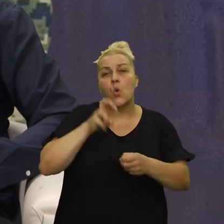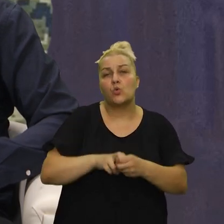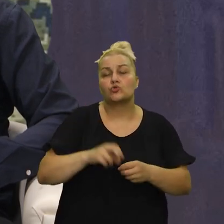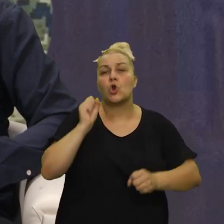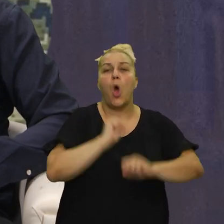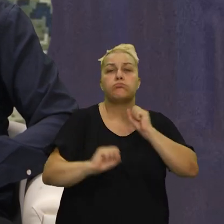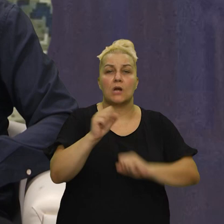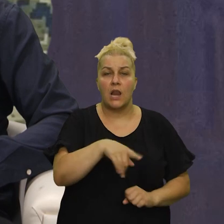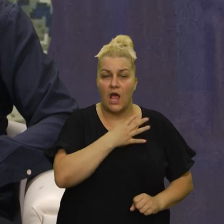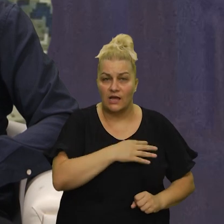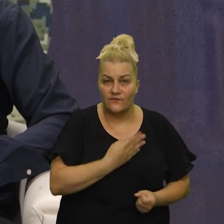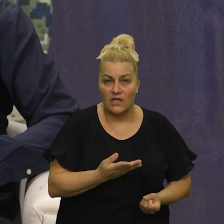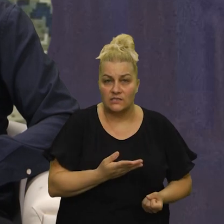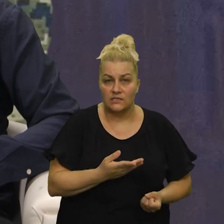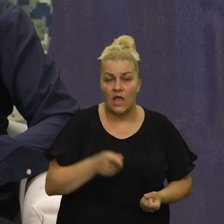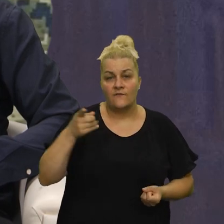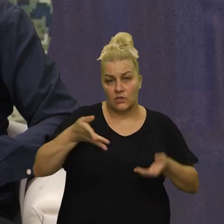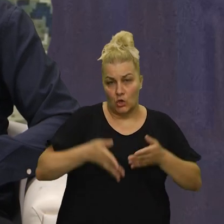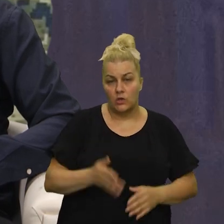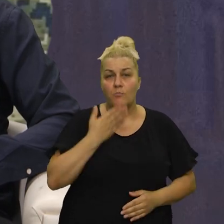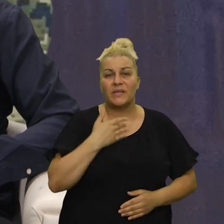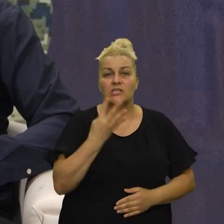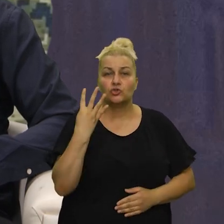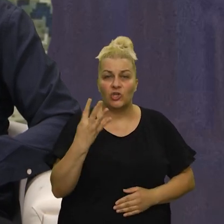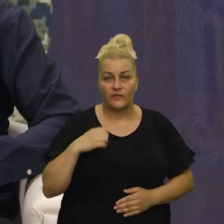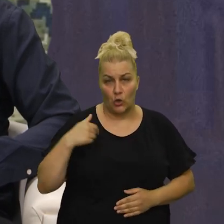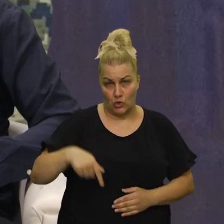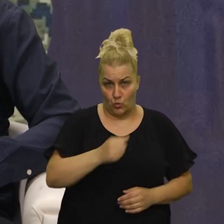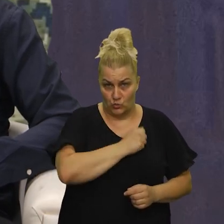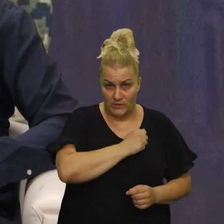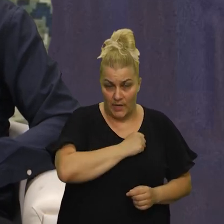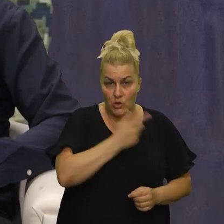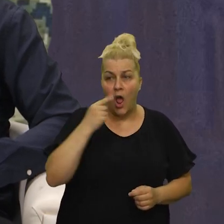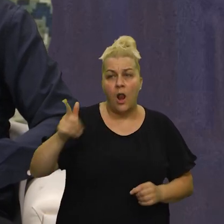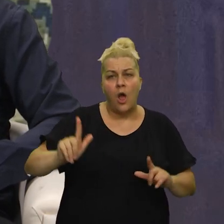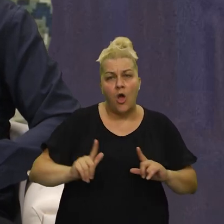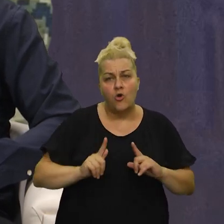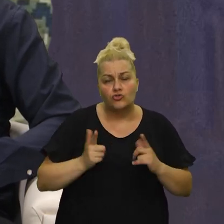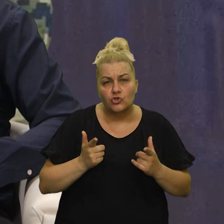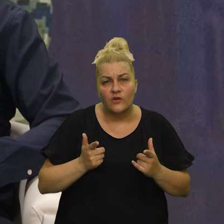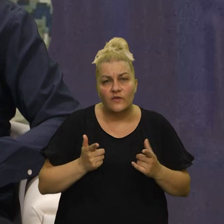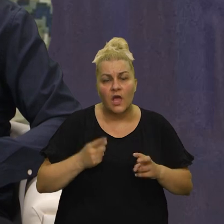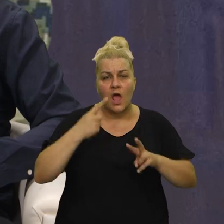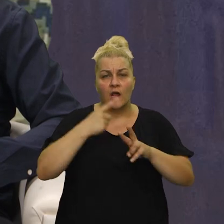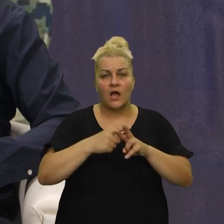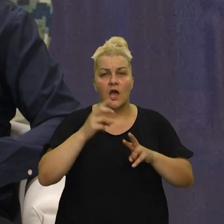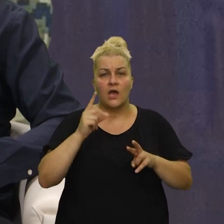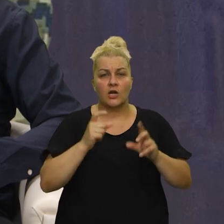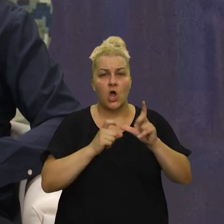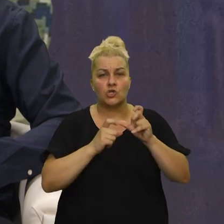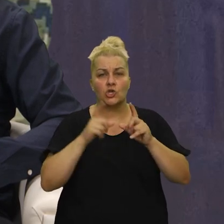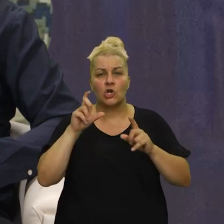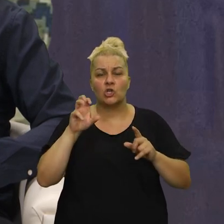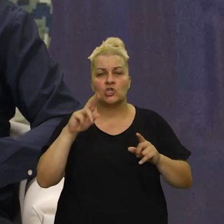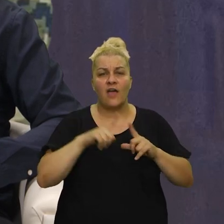obranu Hrvatske? Vi živite, rođeni se 54. ovdje u Splitu, ali živite u, ako se ne varam, Hršćevanima, općina